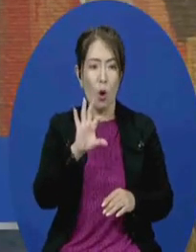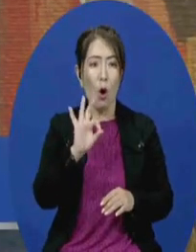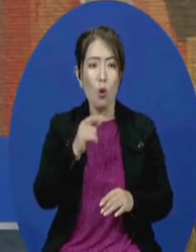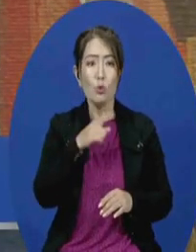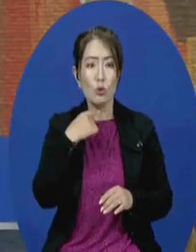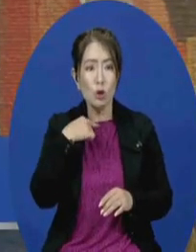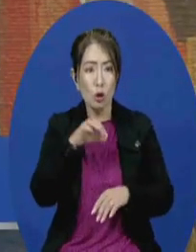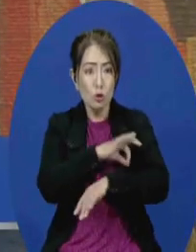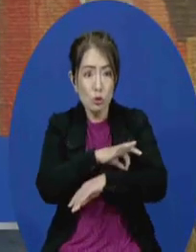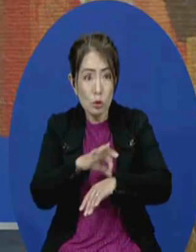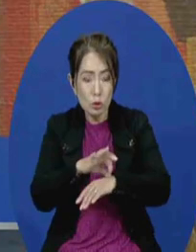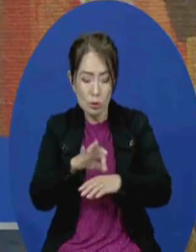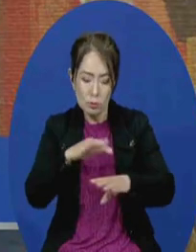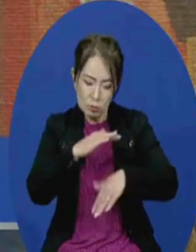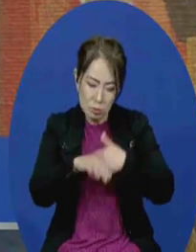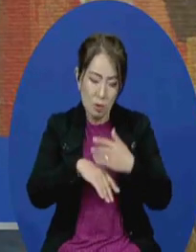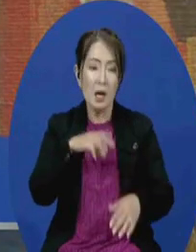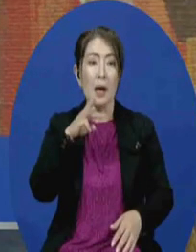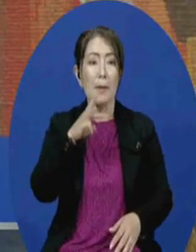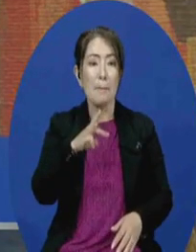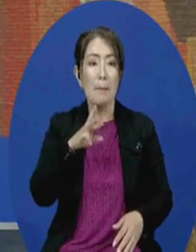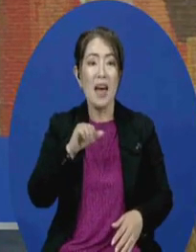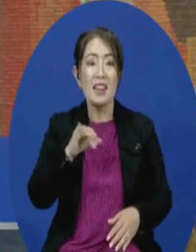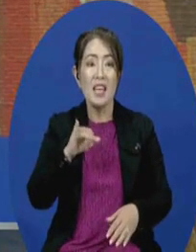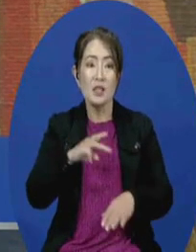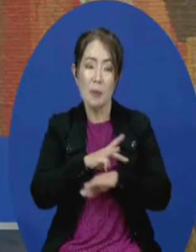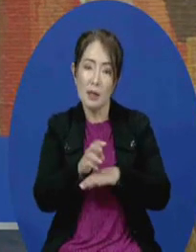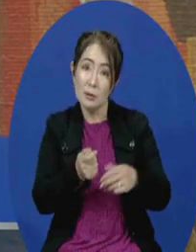хэрэгжүүлснэг төлөө жил болгон